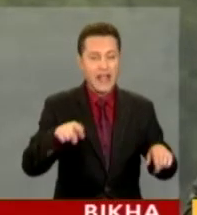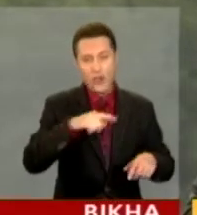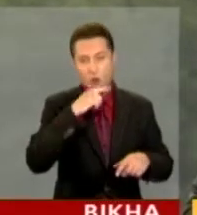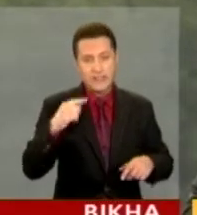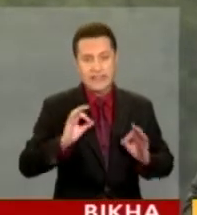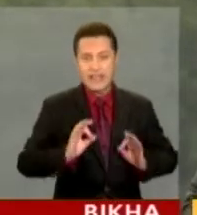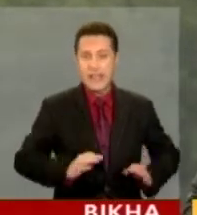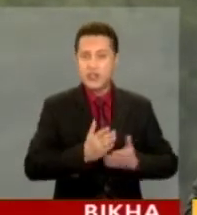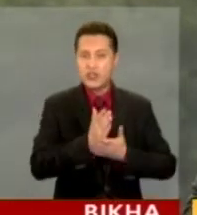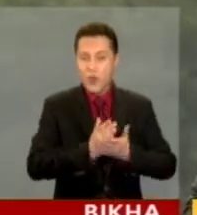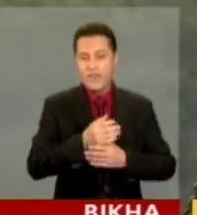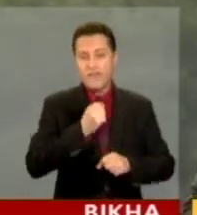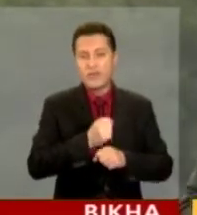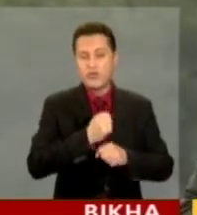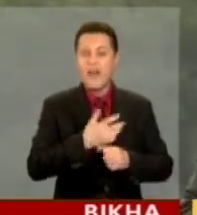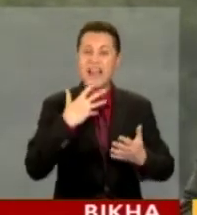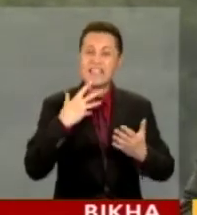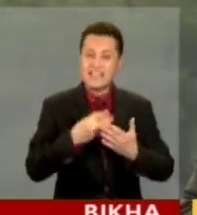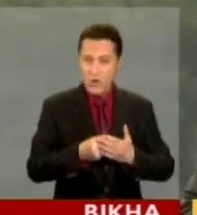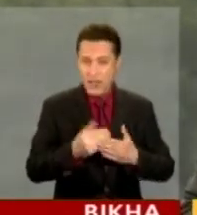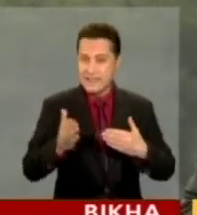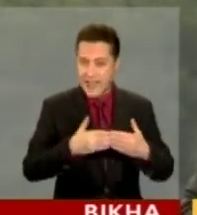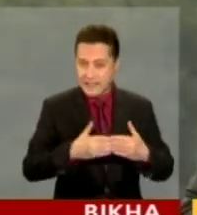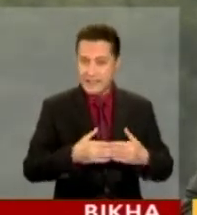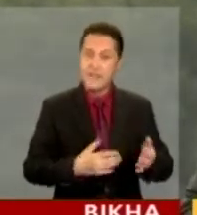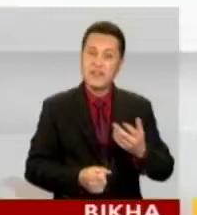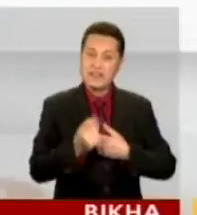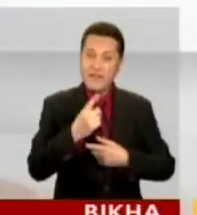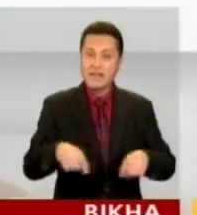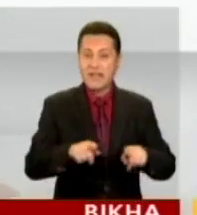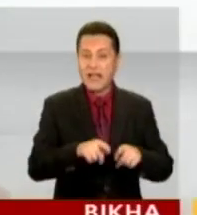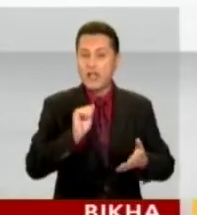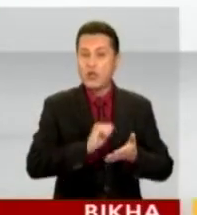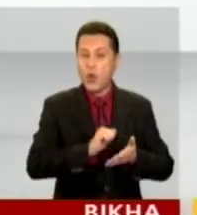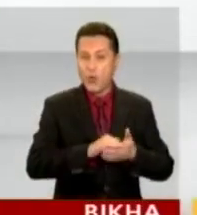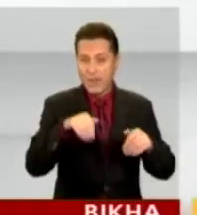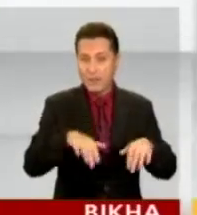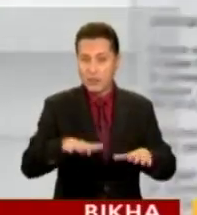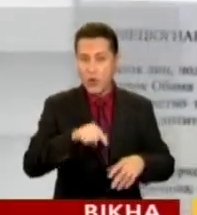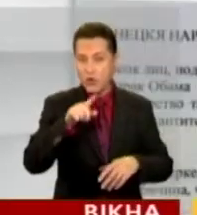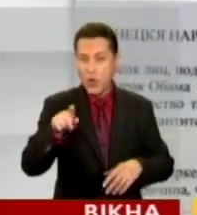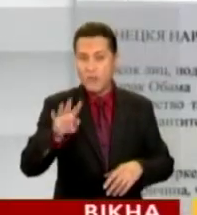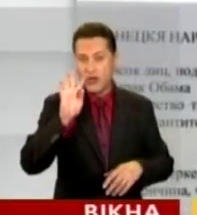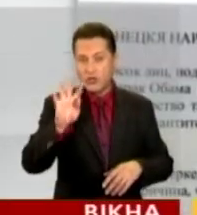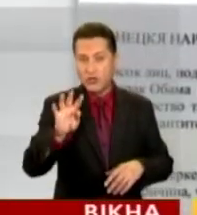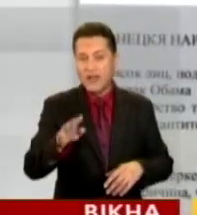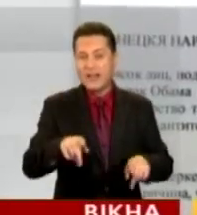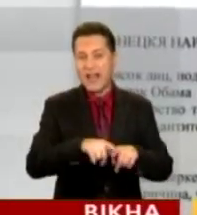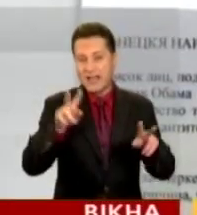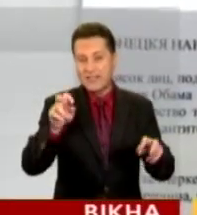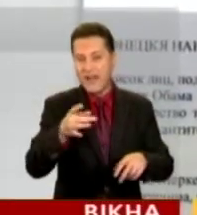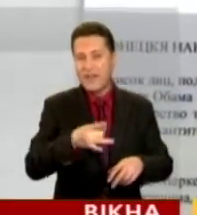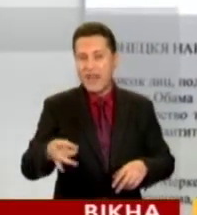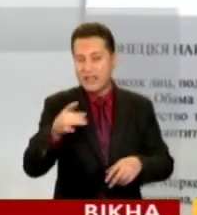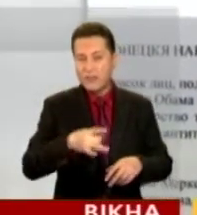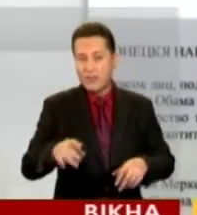чиновників влаштувала свої. Зокрема, ось з'явився навіть такий документ, це постанова номер 4, в ній так звана республіка